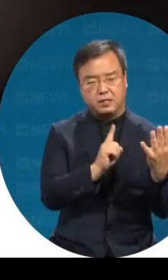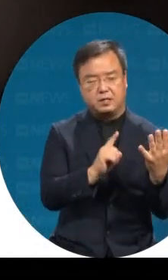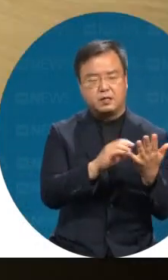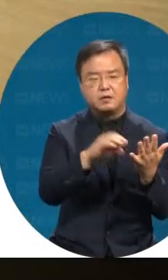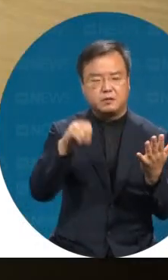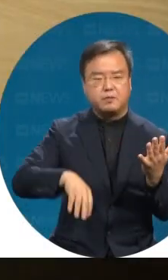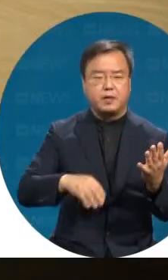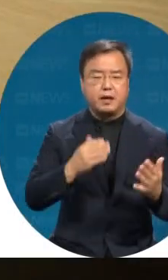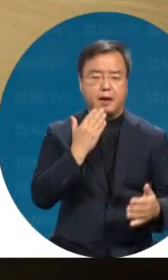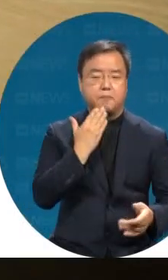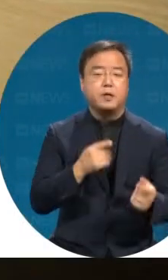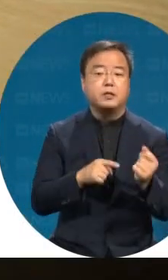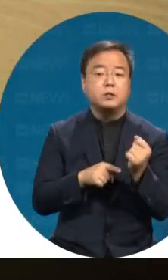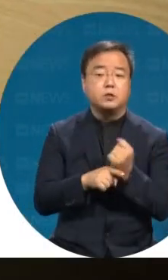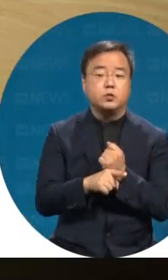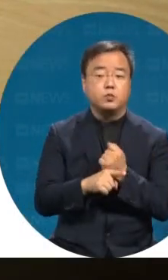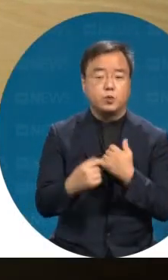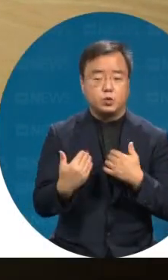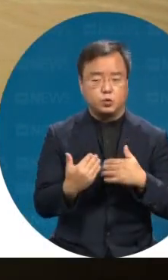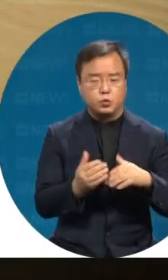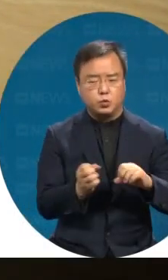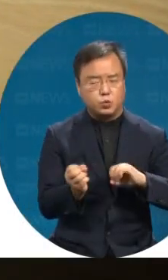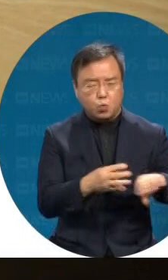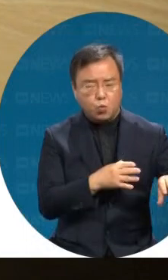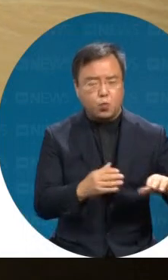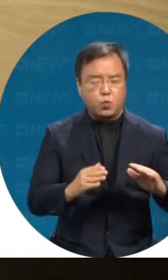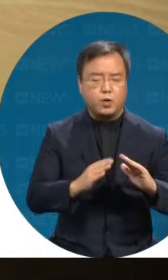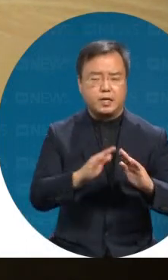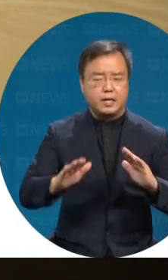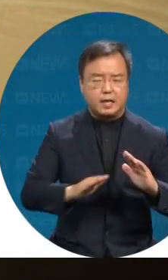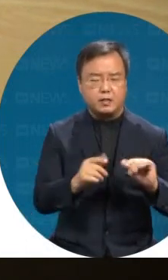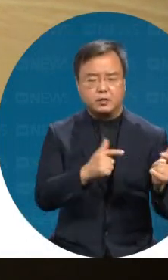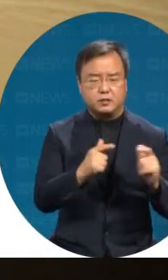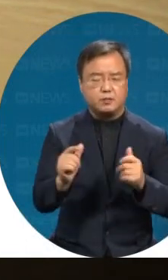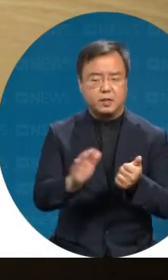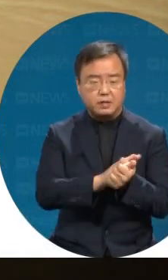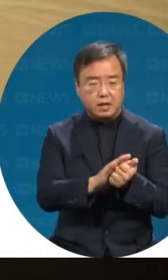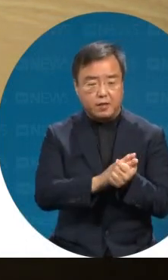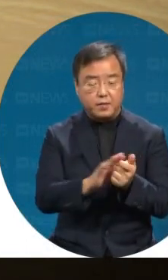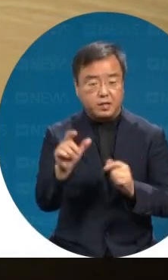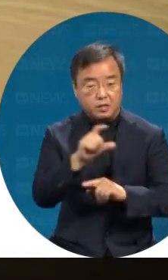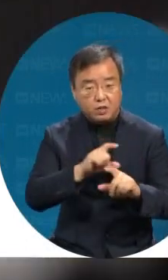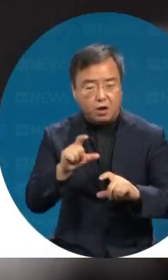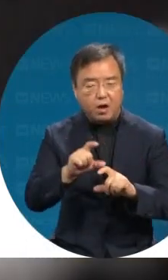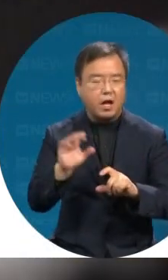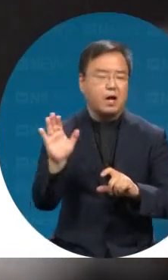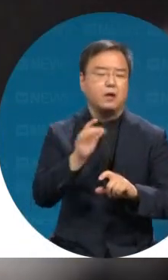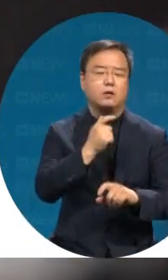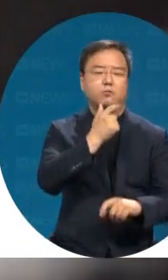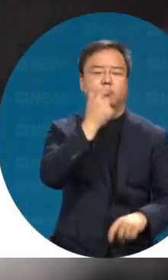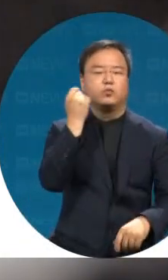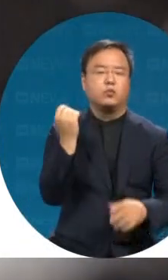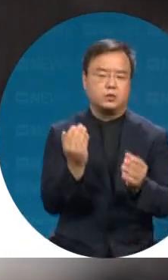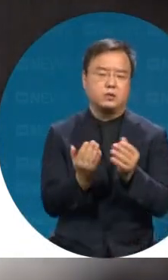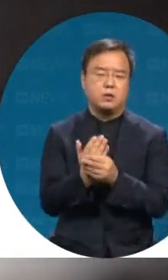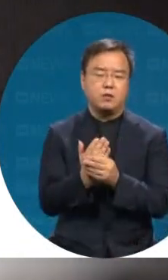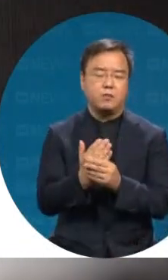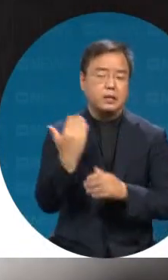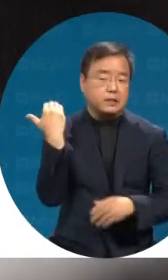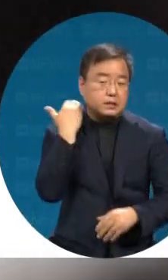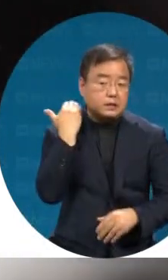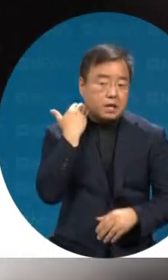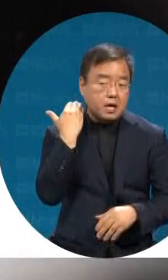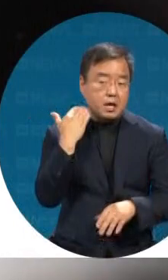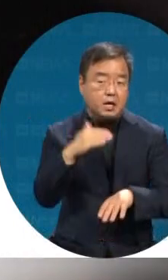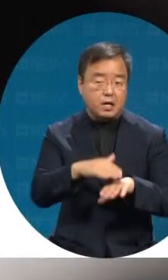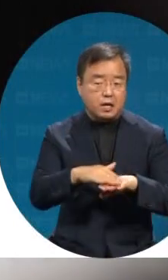있기 때문에 소액 계층을 더 못 돌보게 되는 그 사각지대를 더 해소할 수